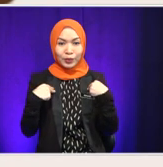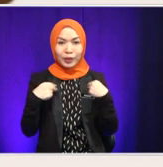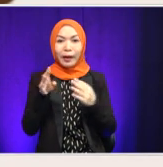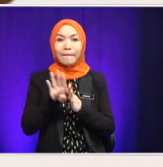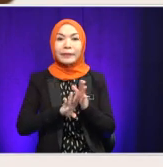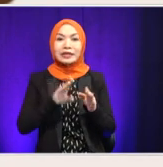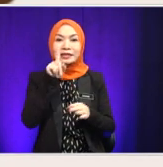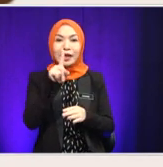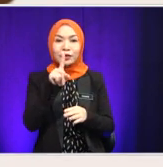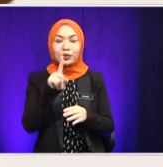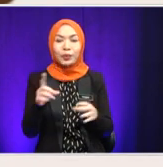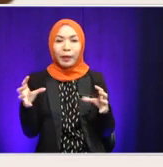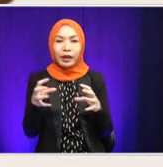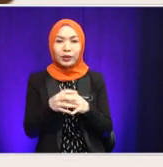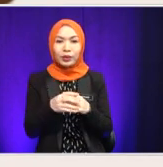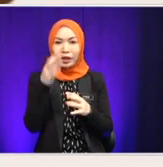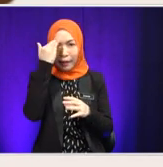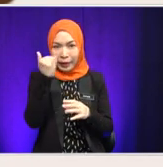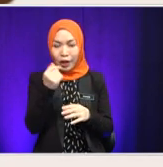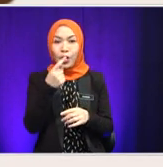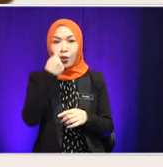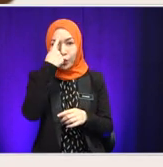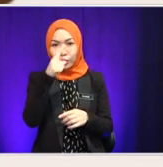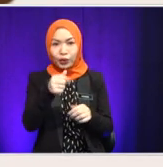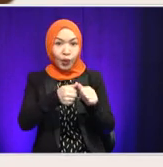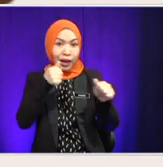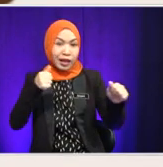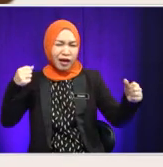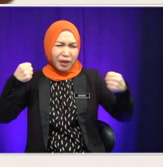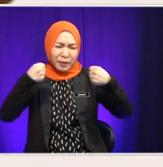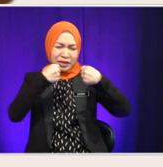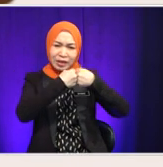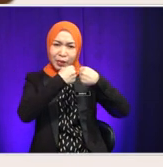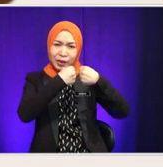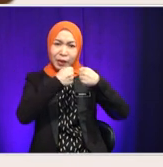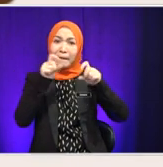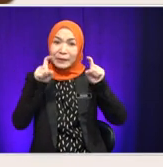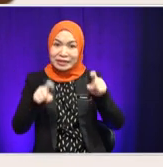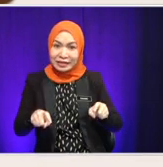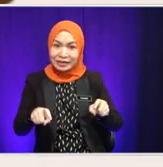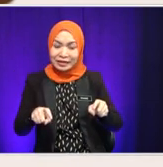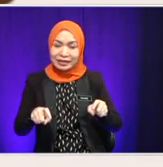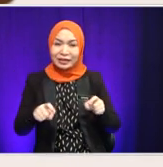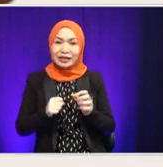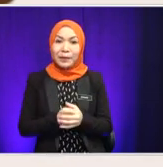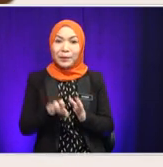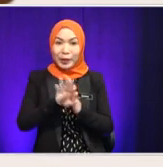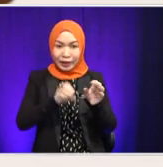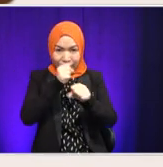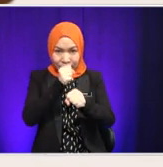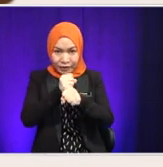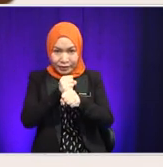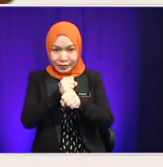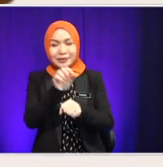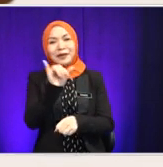sembarang perselisihan paham ataupun pergaduhan ya dengan saling bekerja sama Oke dengan menghormati dan betul rasa